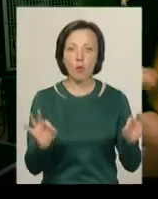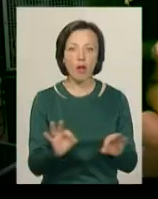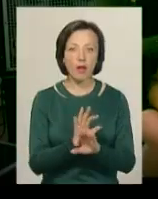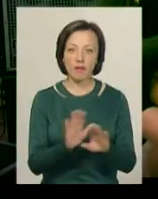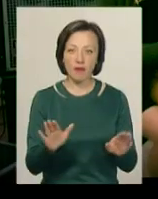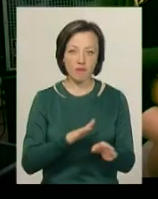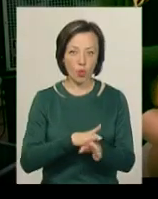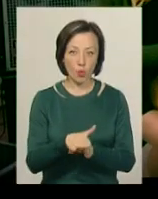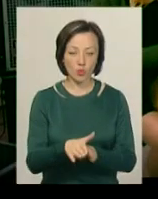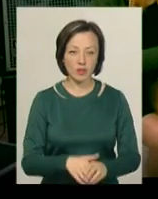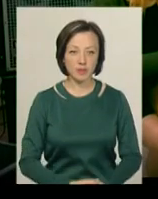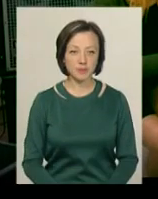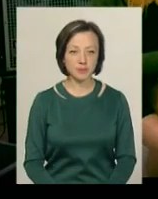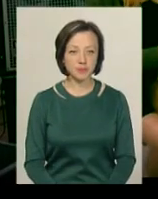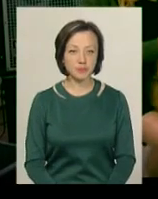виконували.